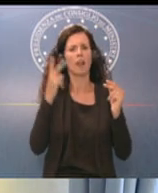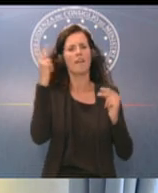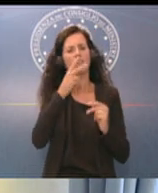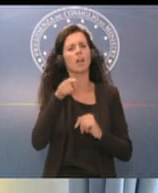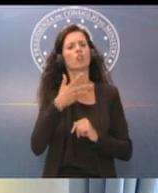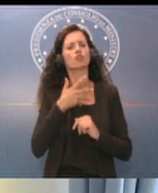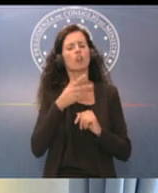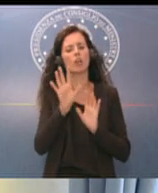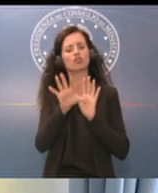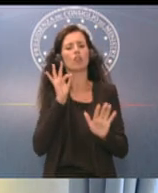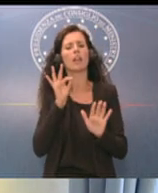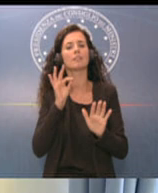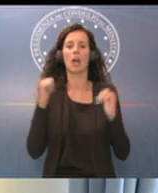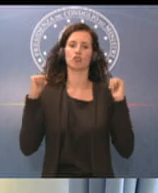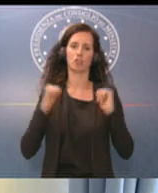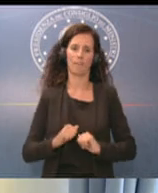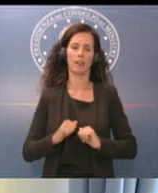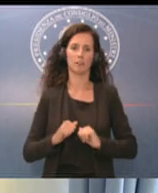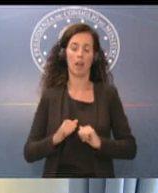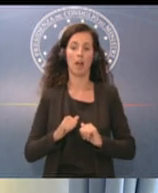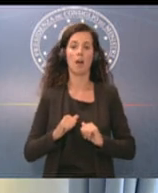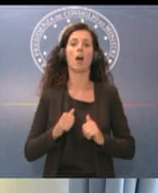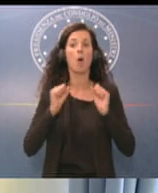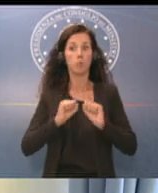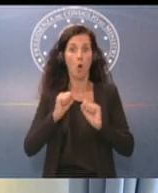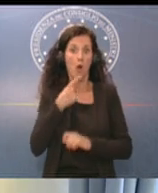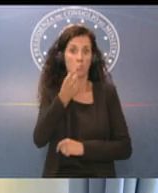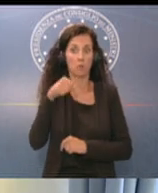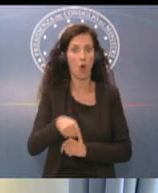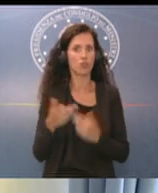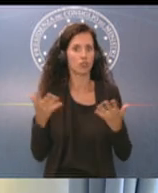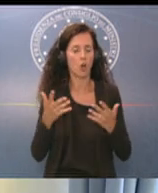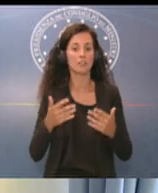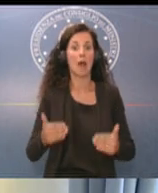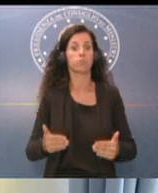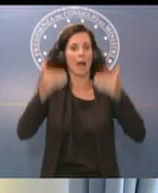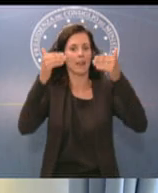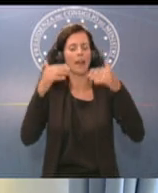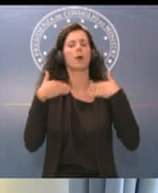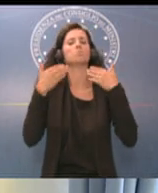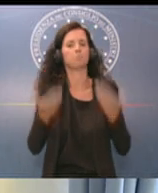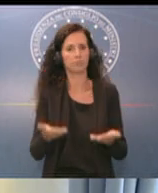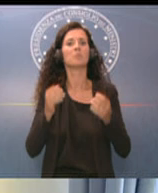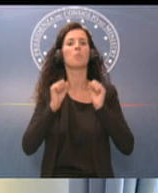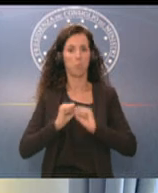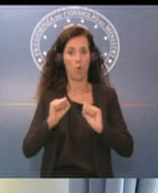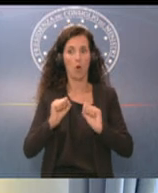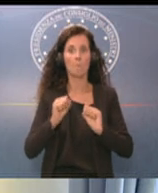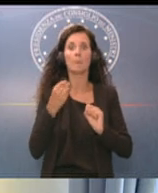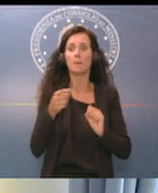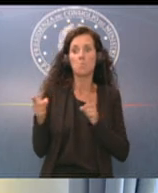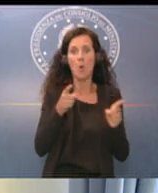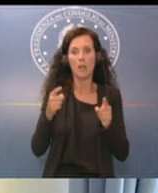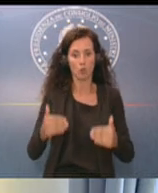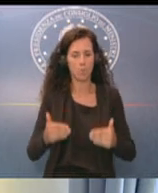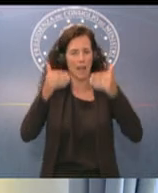civiltà. Oggi possiamo dire che abbattiamo un'altra barriera, e quando si abbattono delle